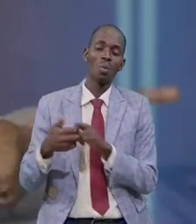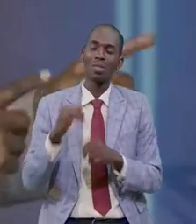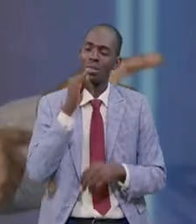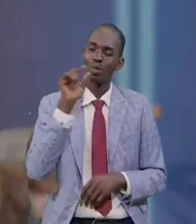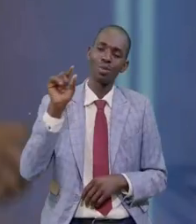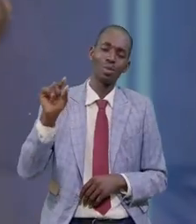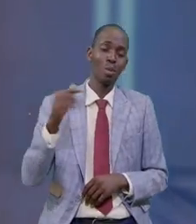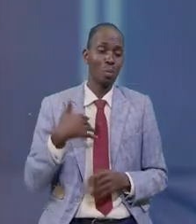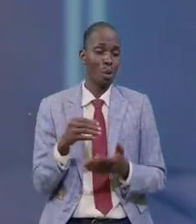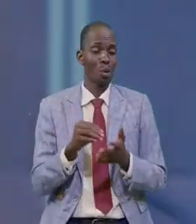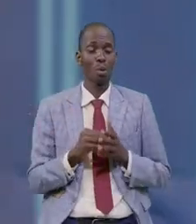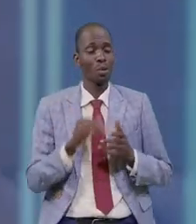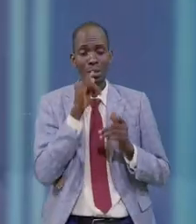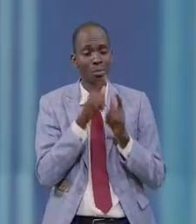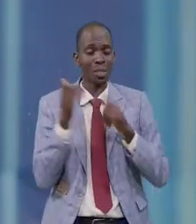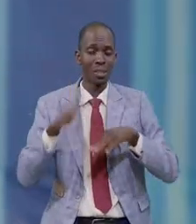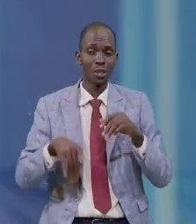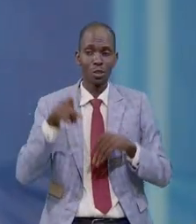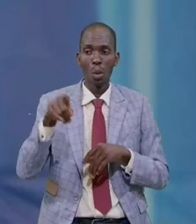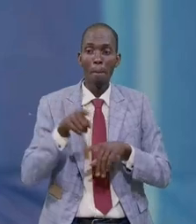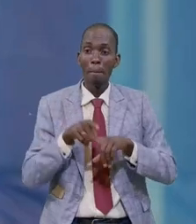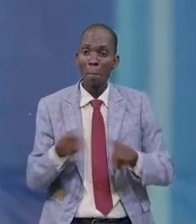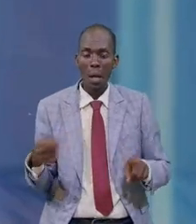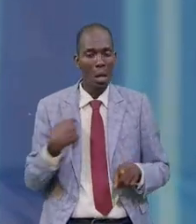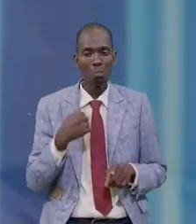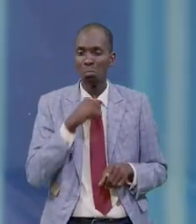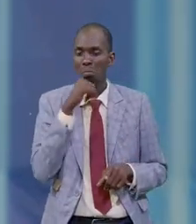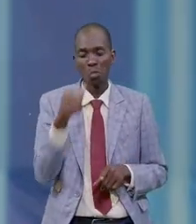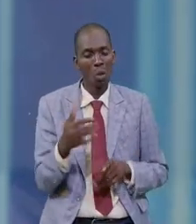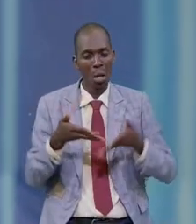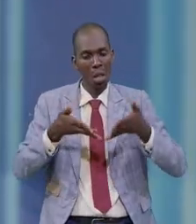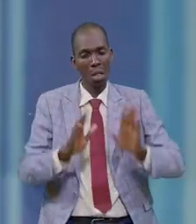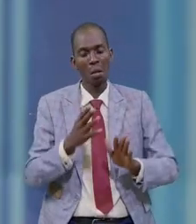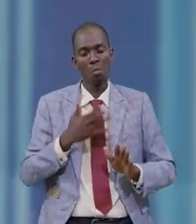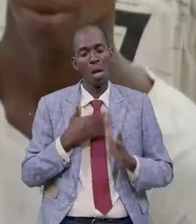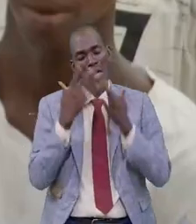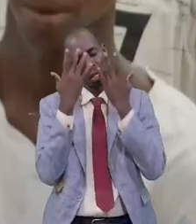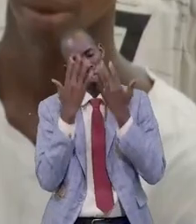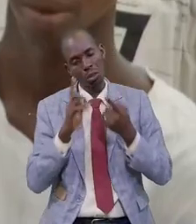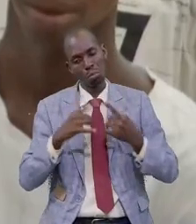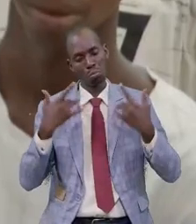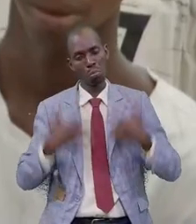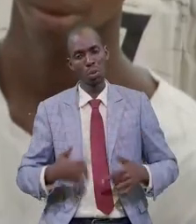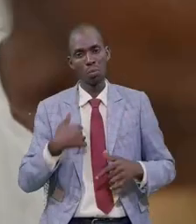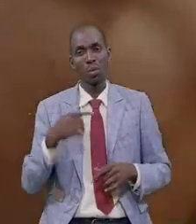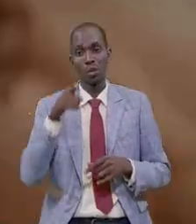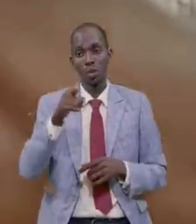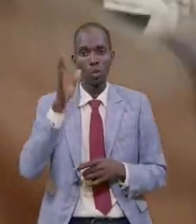tristesse je sais comment transformer la tristesse en joie tu vas transformer ta tristesse en